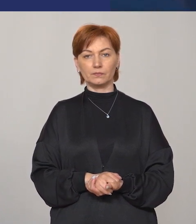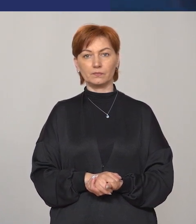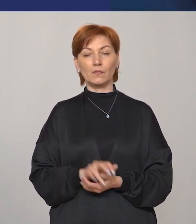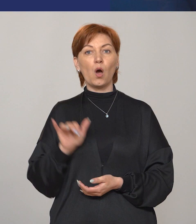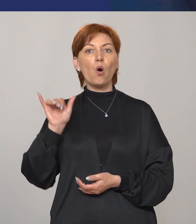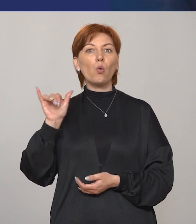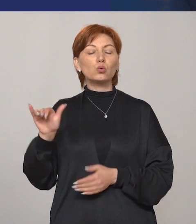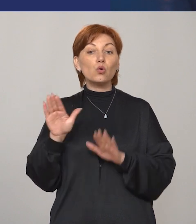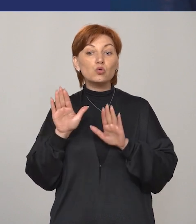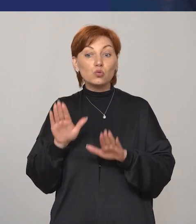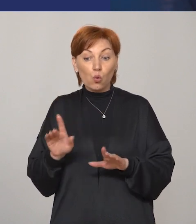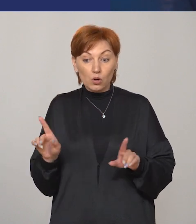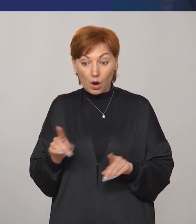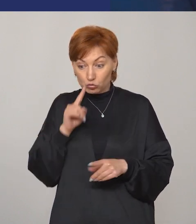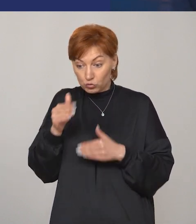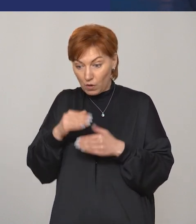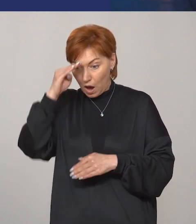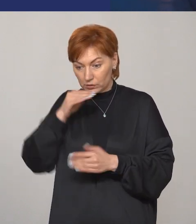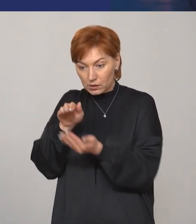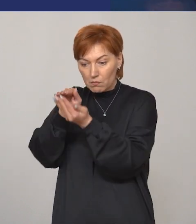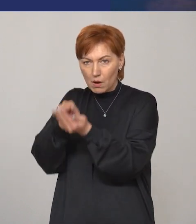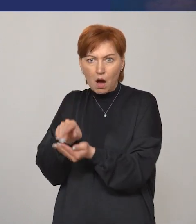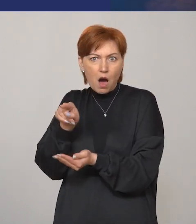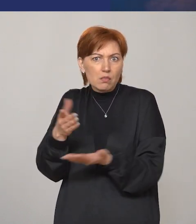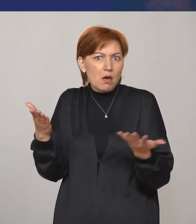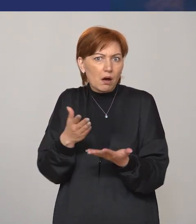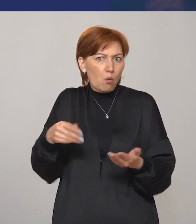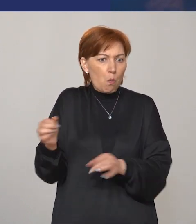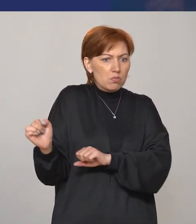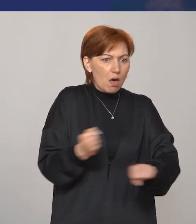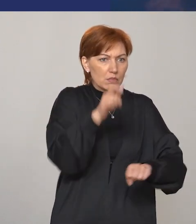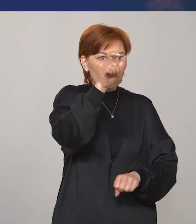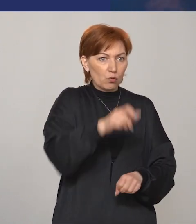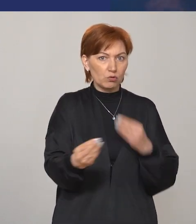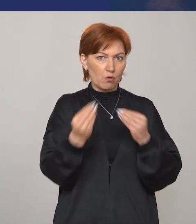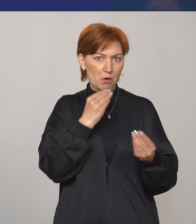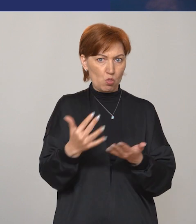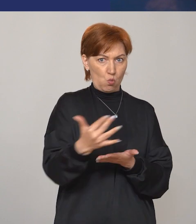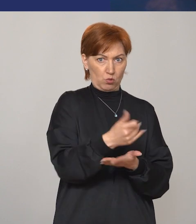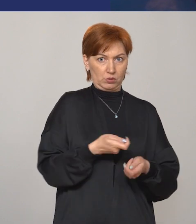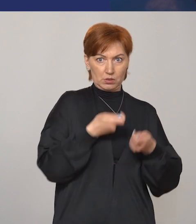У нее только что отца похоронили, а она какому-то дворнику еду собирает.